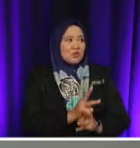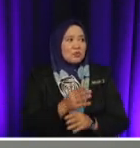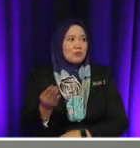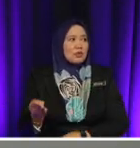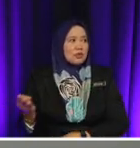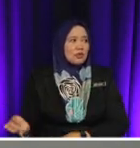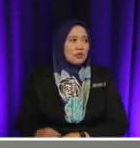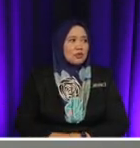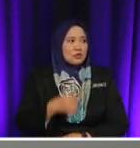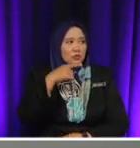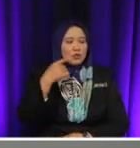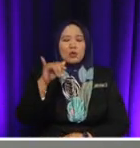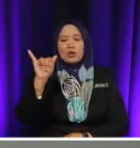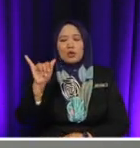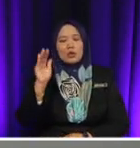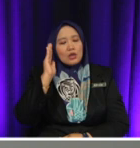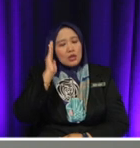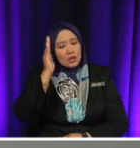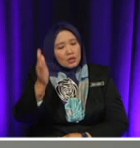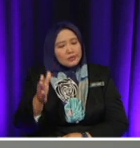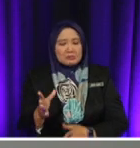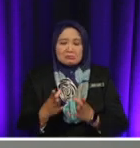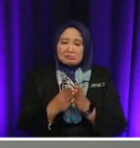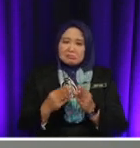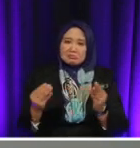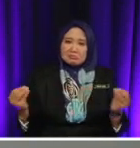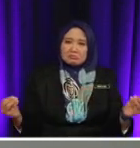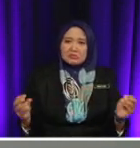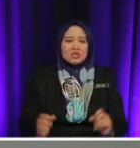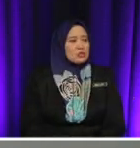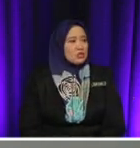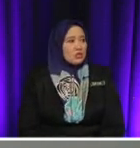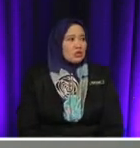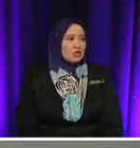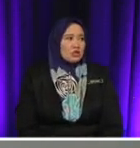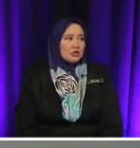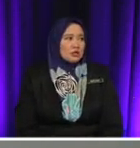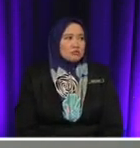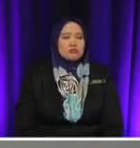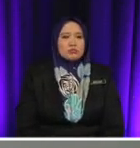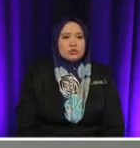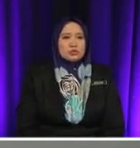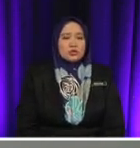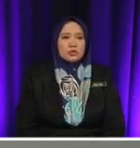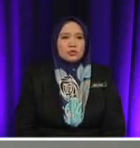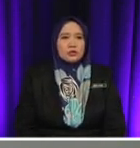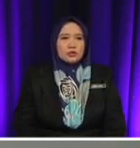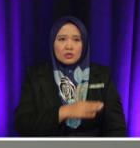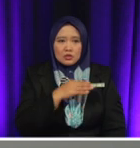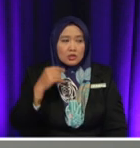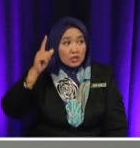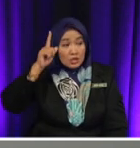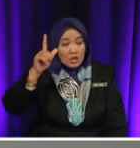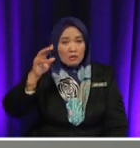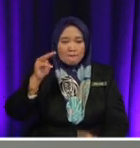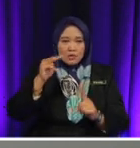bertahun-tahun ni dah masuk ratus tahun dah penggunaan kita satu masa nanti dia akan habis habis okey dan tengok pemarkahan